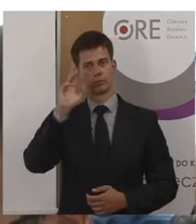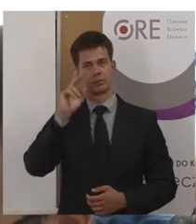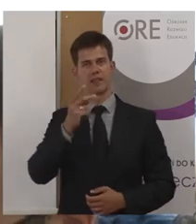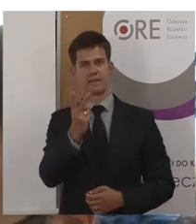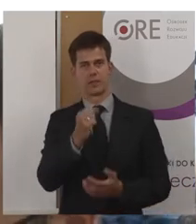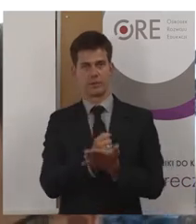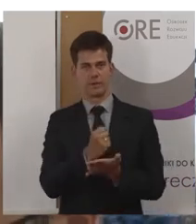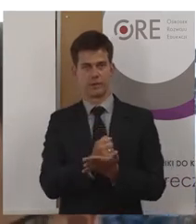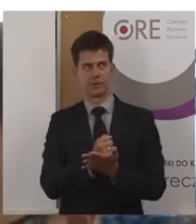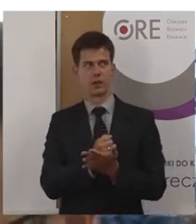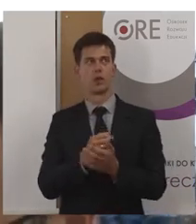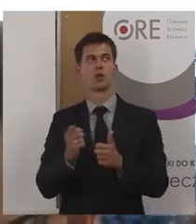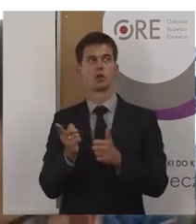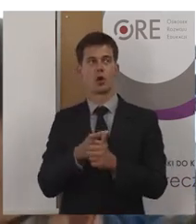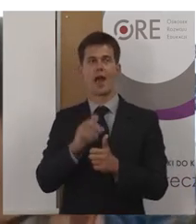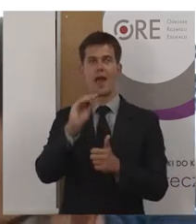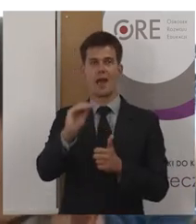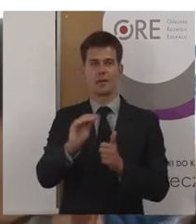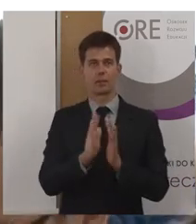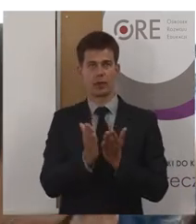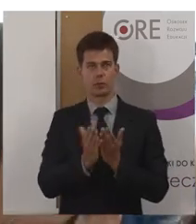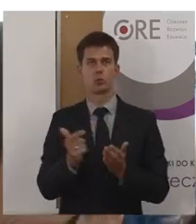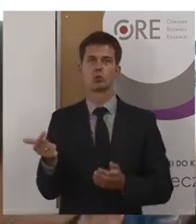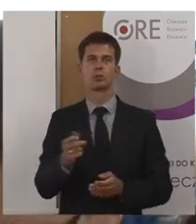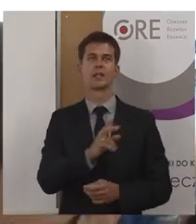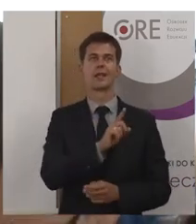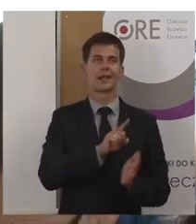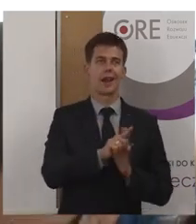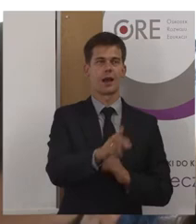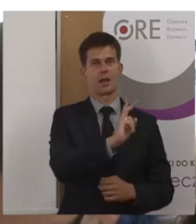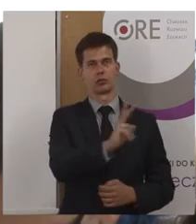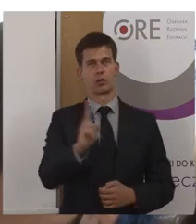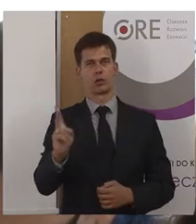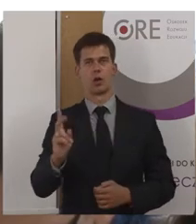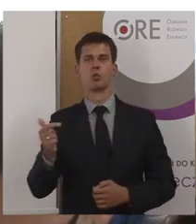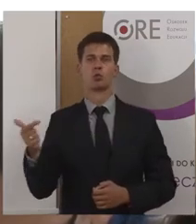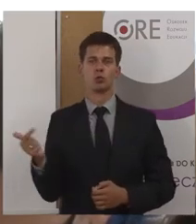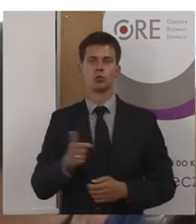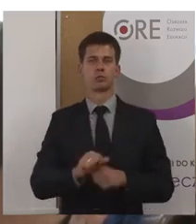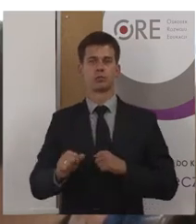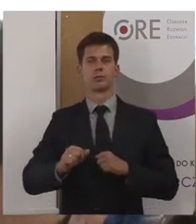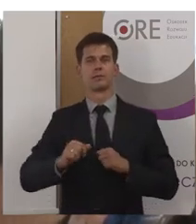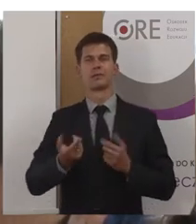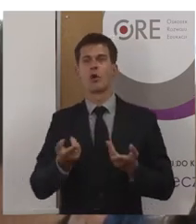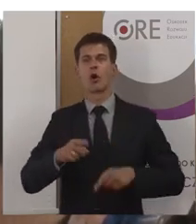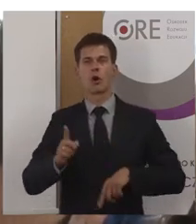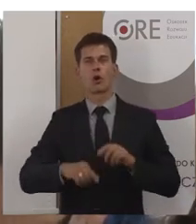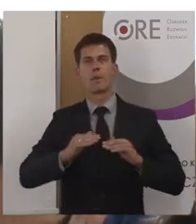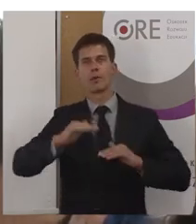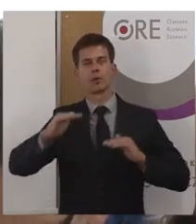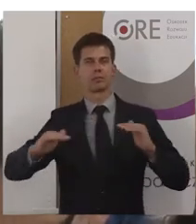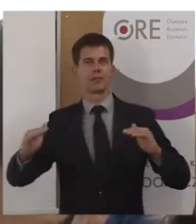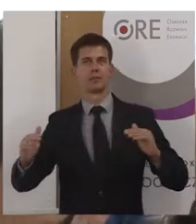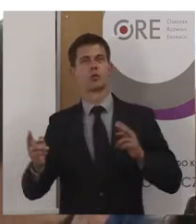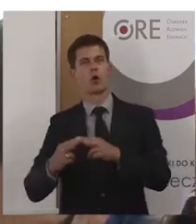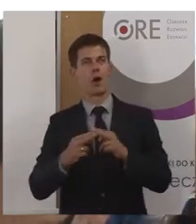rzecz to jest podręcznik dla wszystkich uczniów. Musimy znaleźć pewien kompromis, który pozwoli